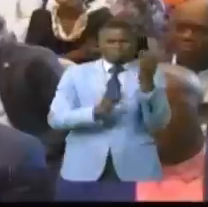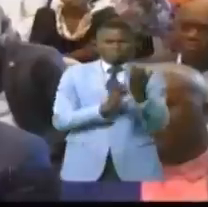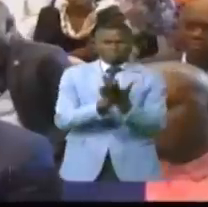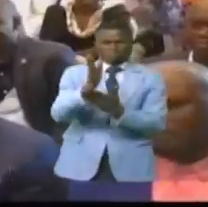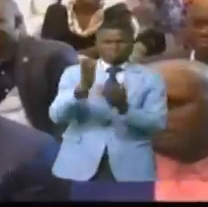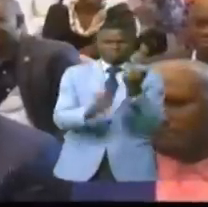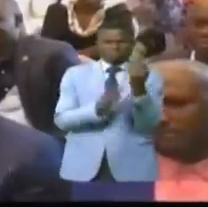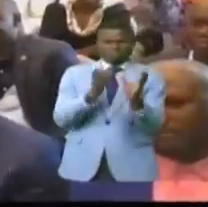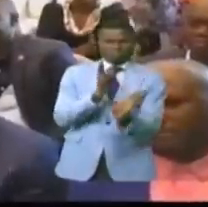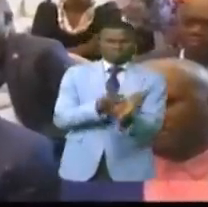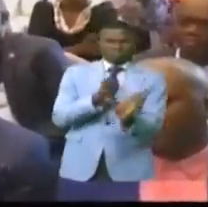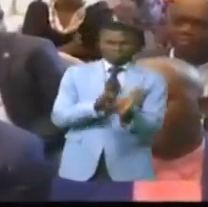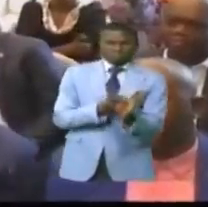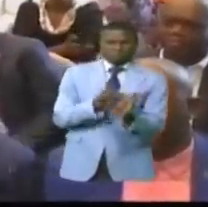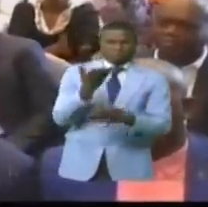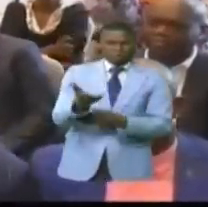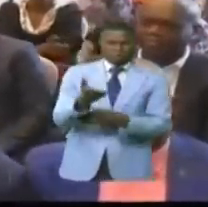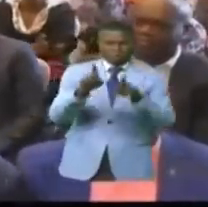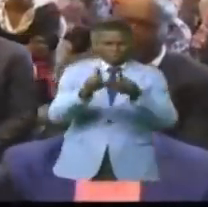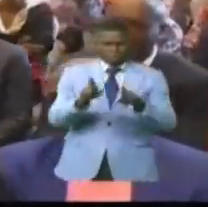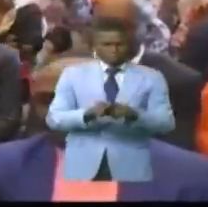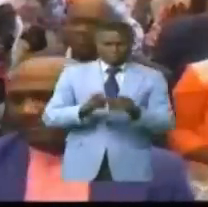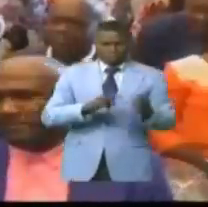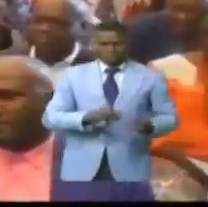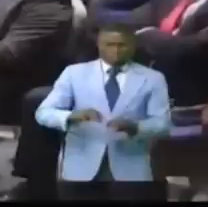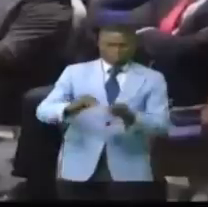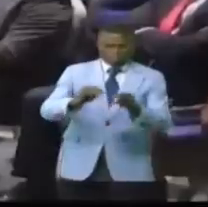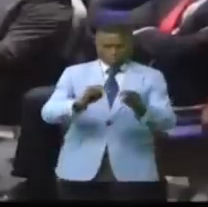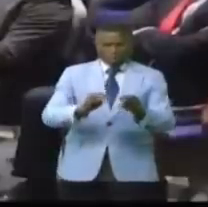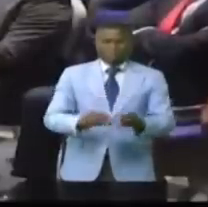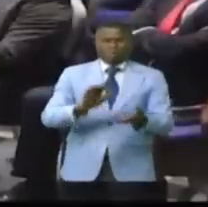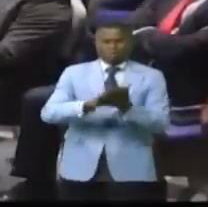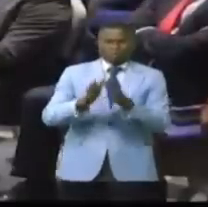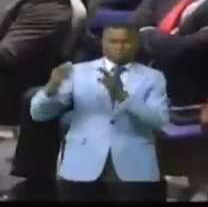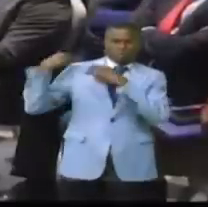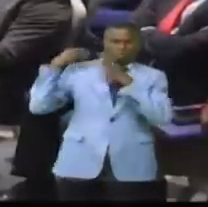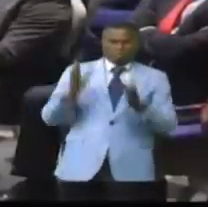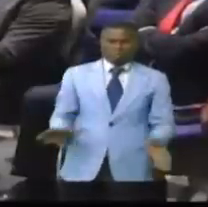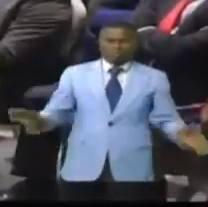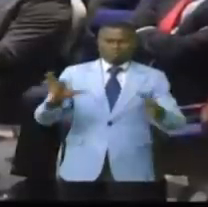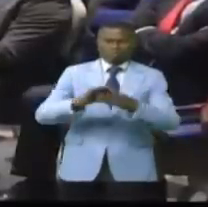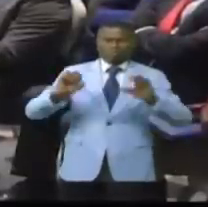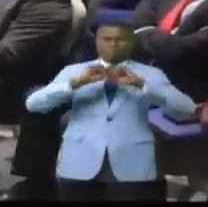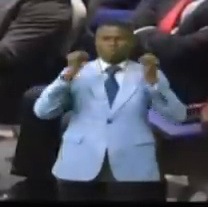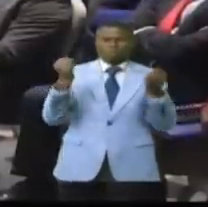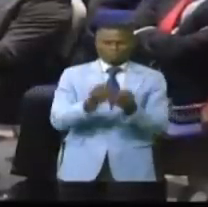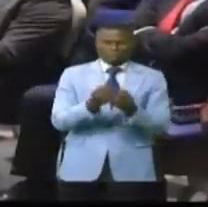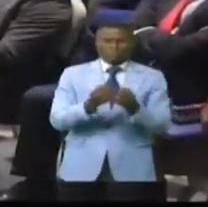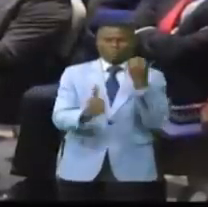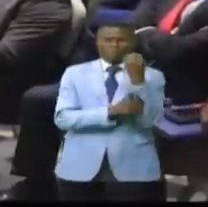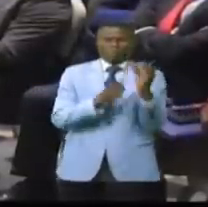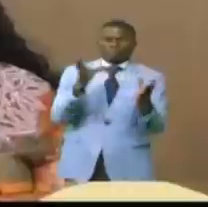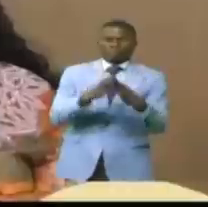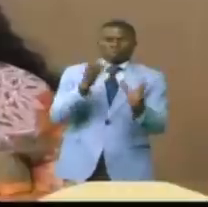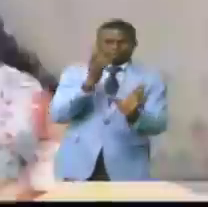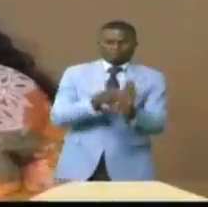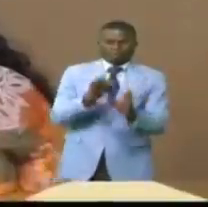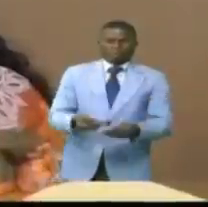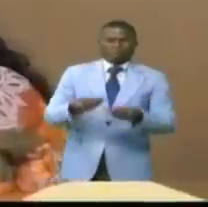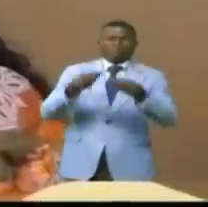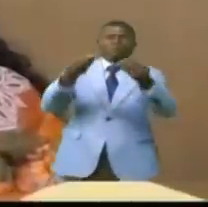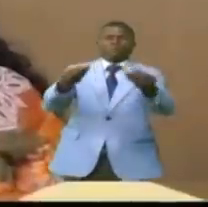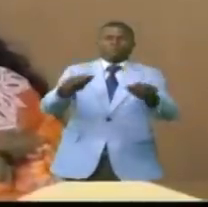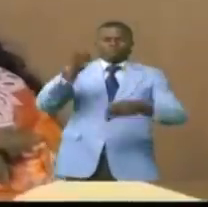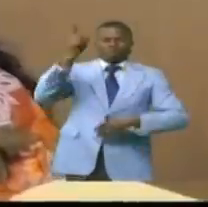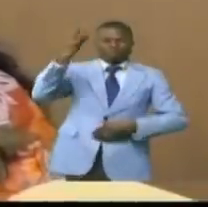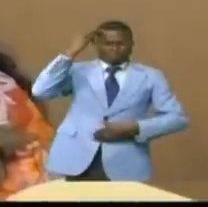personnes vivant avec handicap et la stratégie d'autonomisation et d'inclusion sociale des PVH ont été remis au